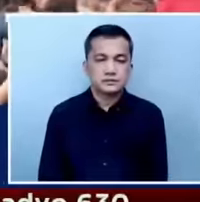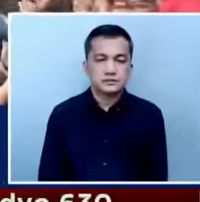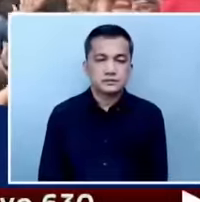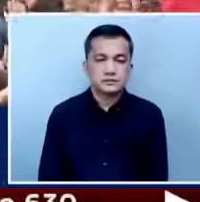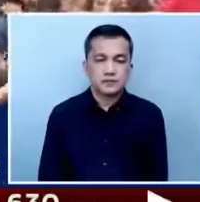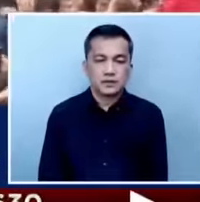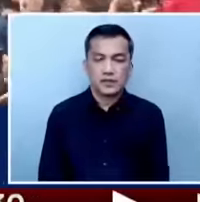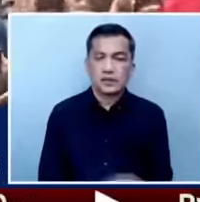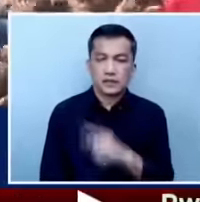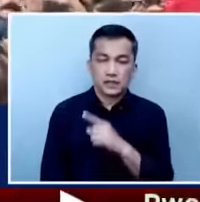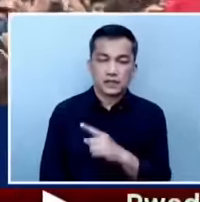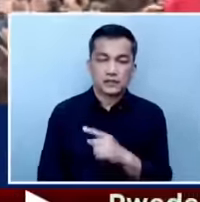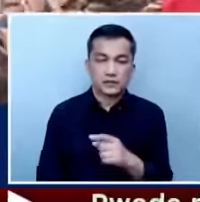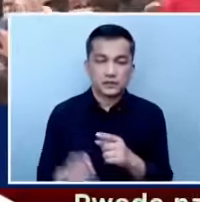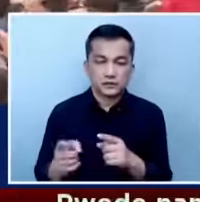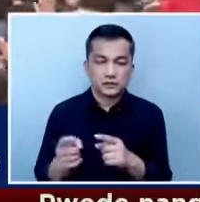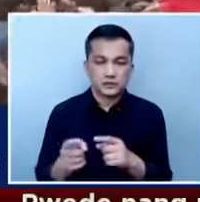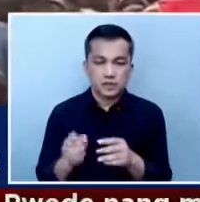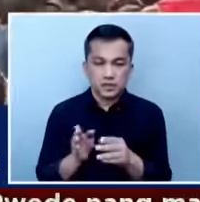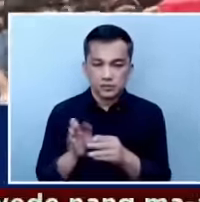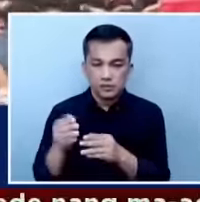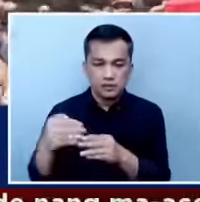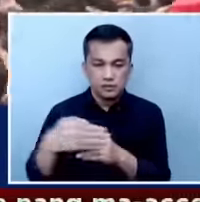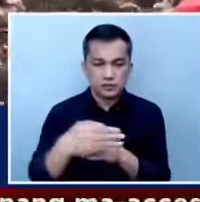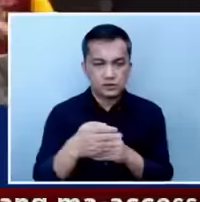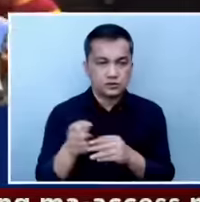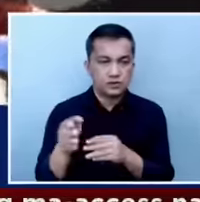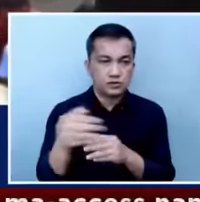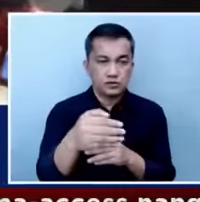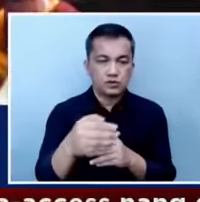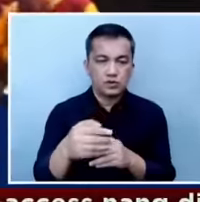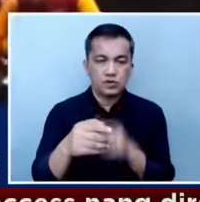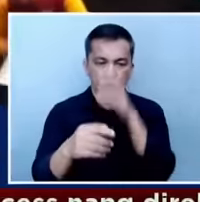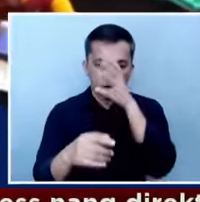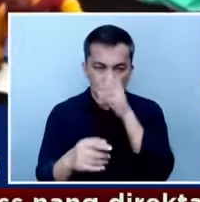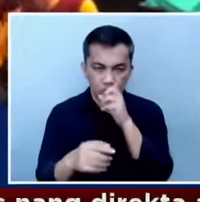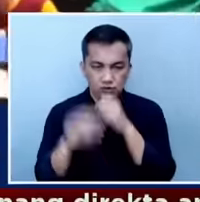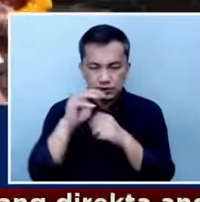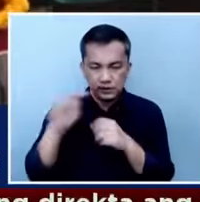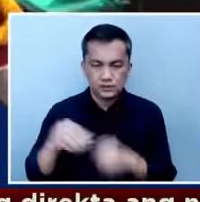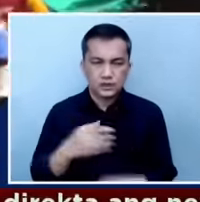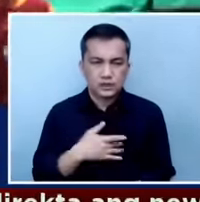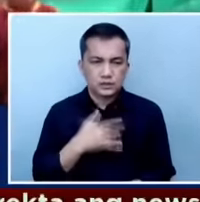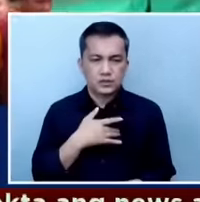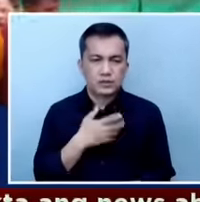Kaya naman sa bawat kanto ng lumang Maynila, ramdam sa bawat sigaw